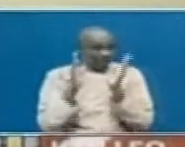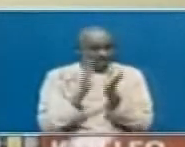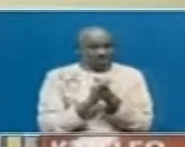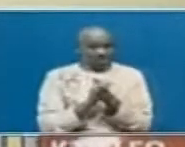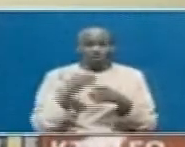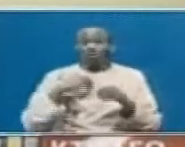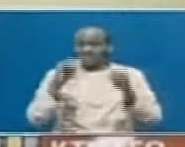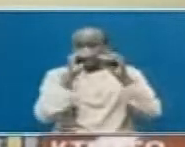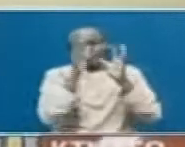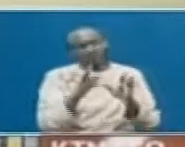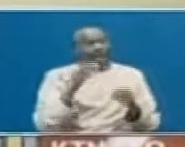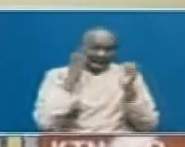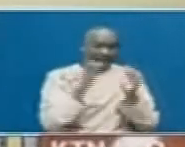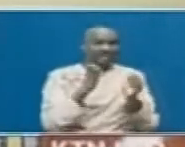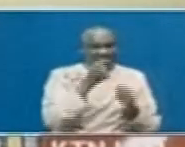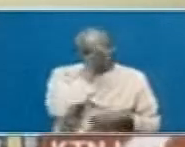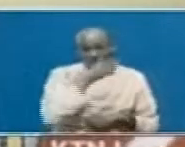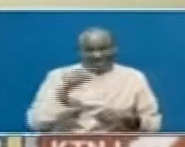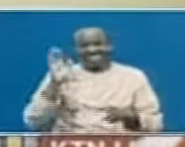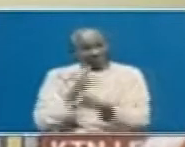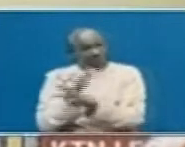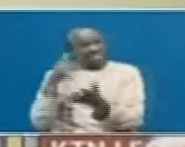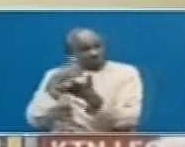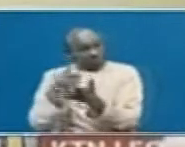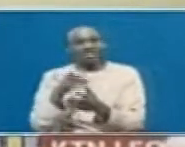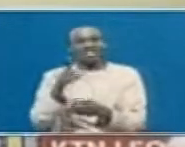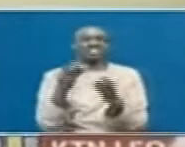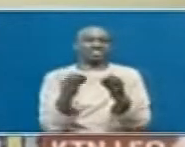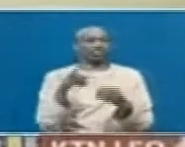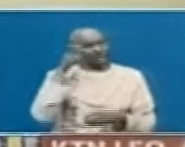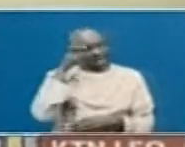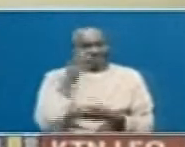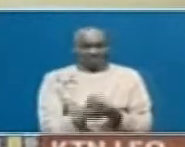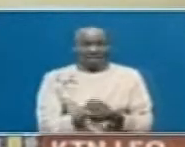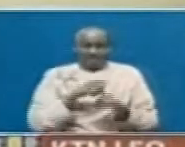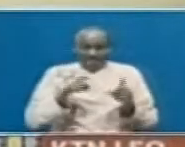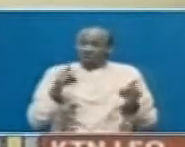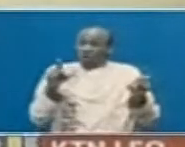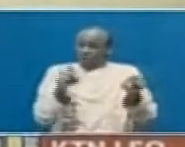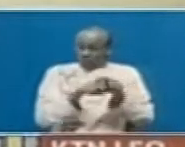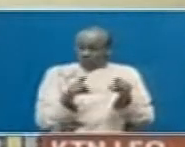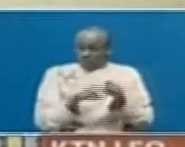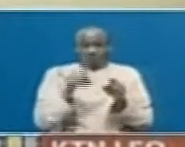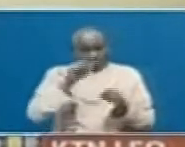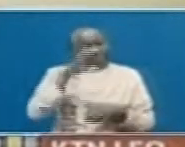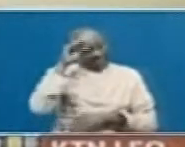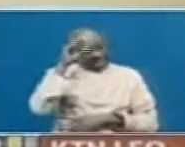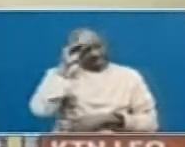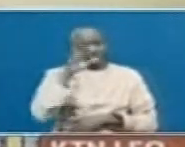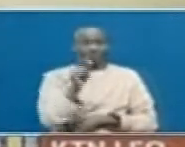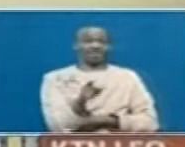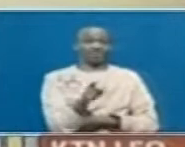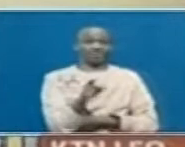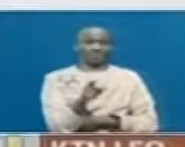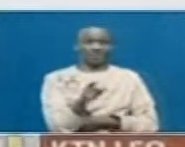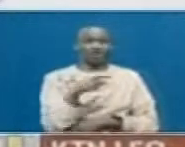hata kumfundisha yeye. Kwa hivyo wakishirikishwa hapo wanaifanya kama fun, lakini pia wanajifunza sana. Kwa